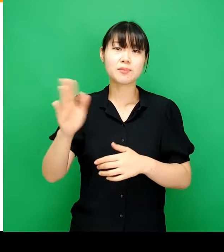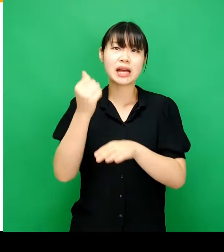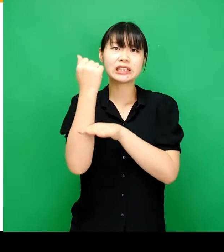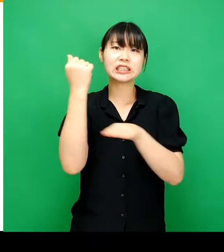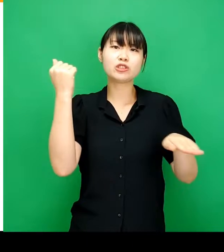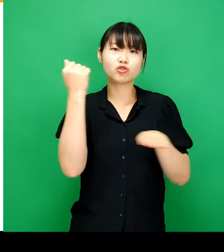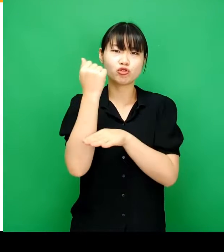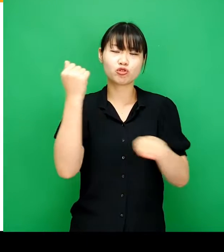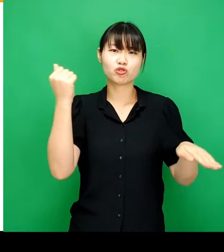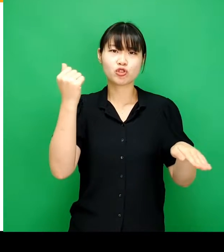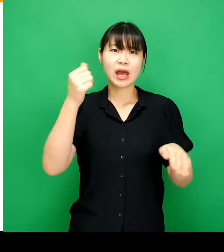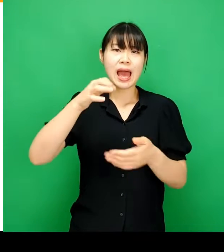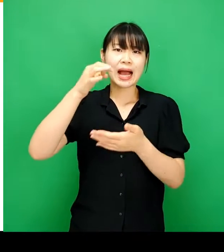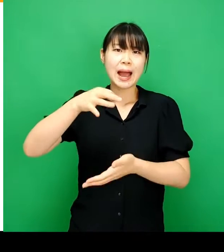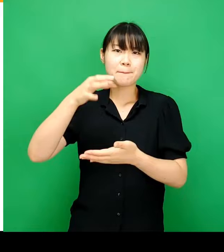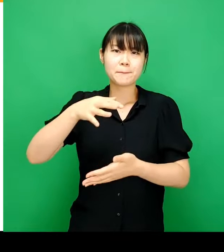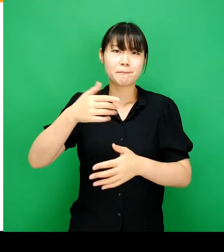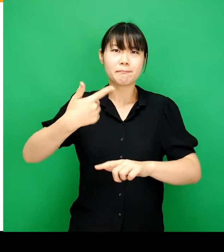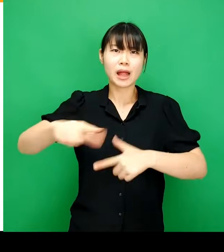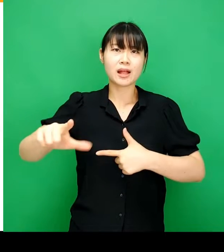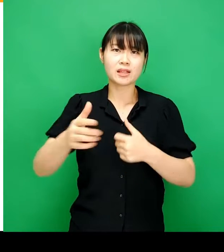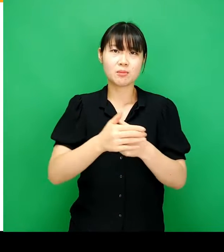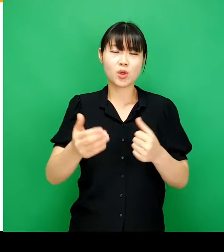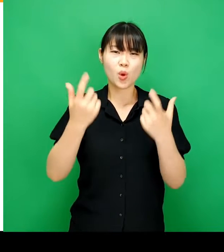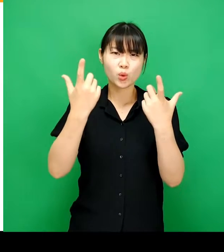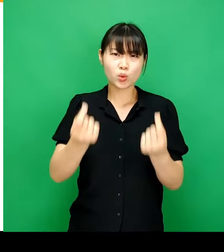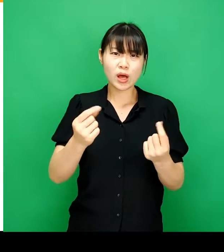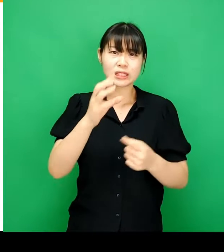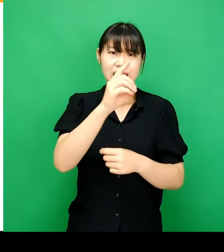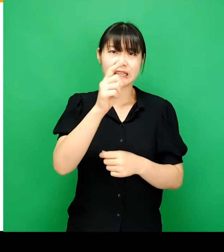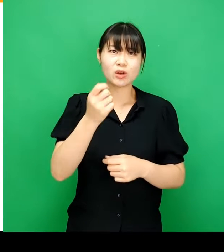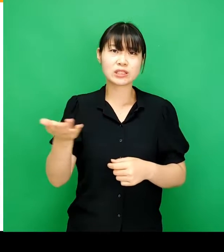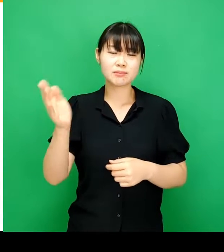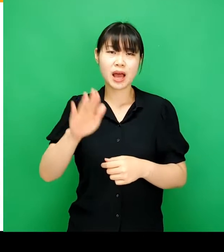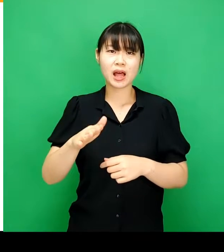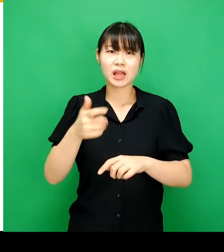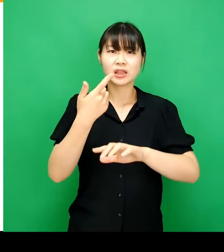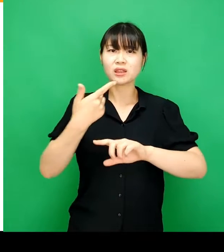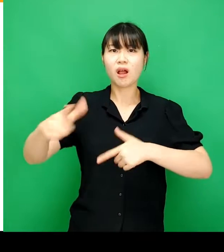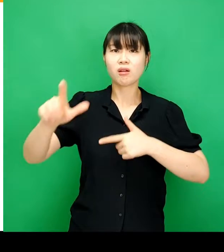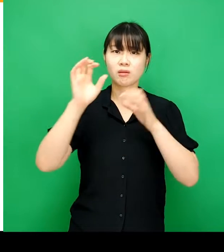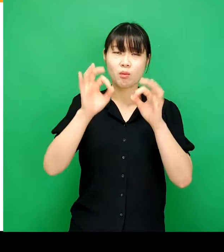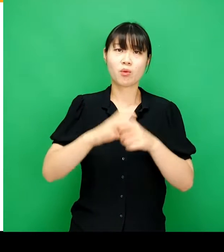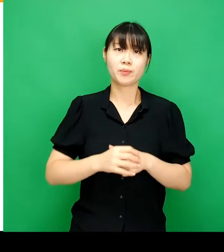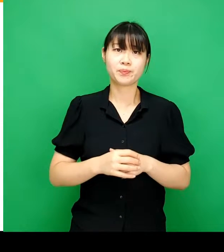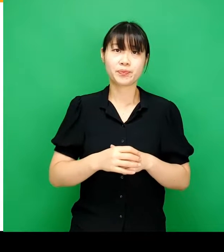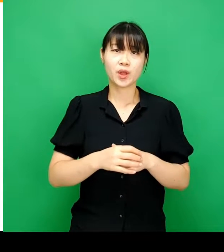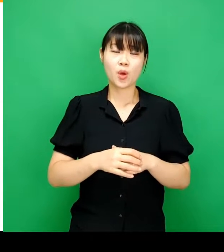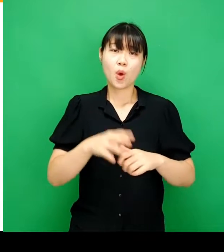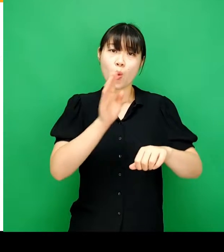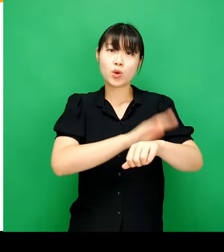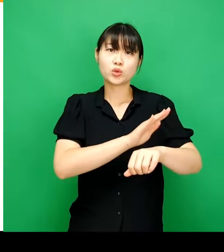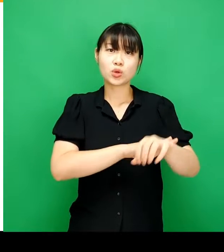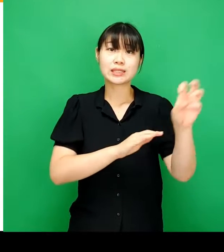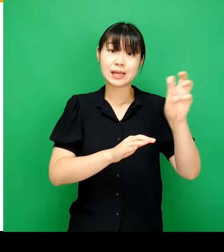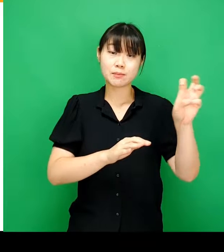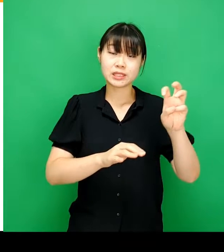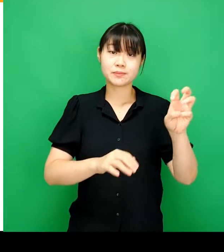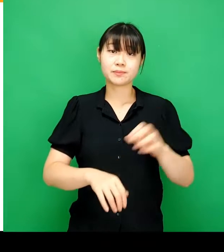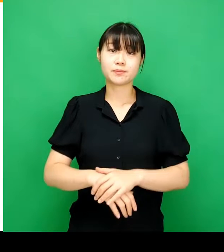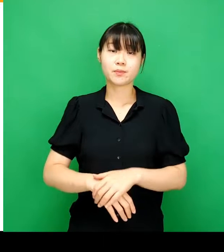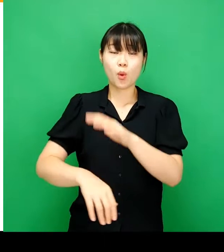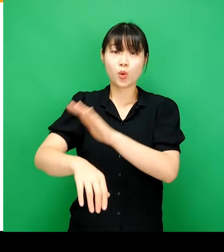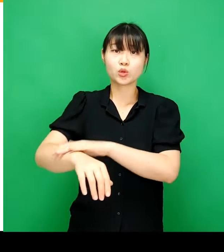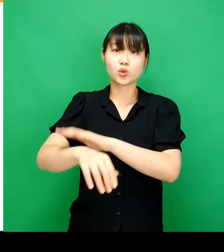데이터입니다. 하지만 기준이 되는 축의 값이 달라서 똑같은 데이터라도 다르게 보입니다.